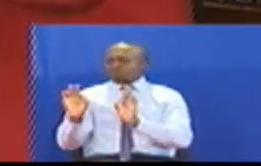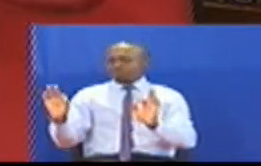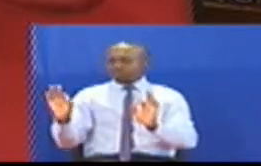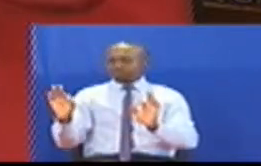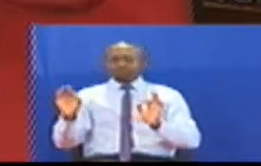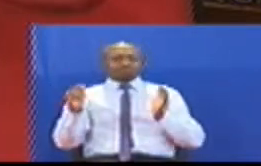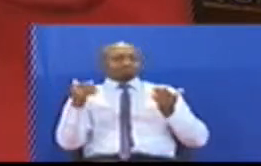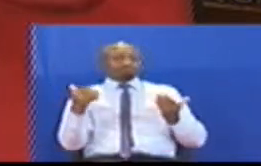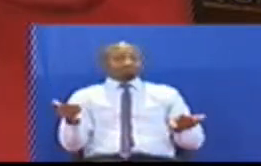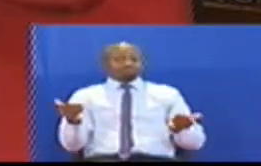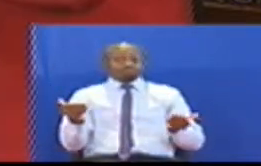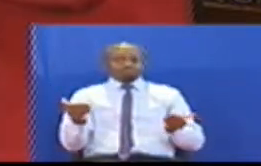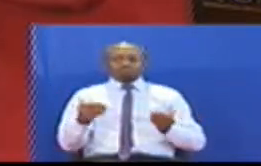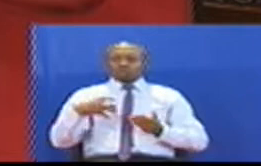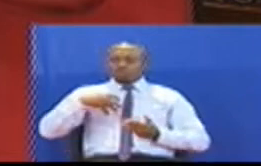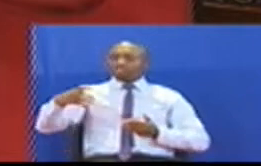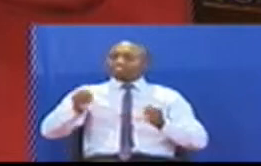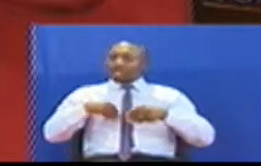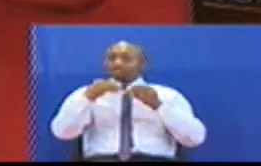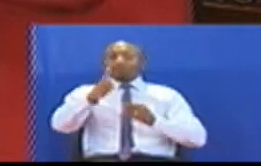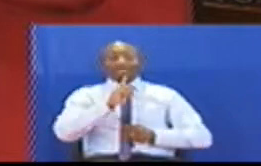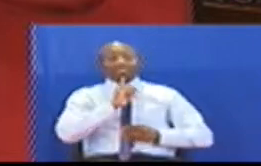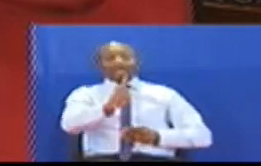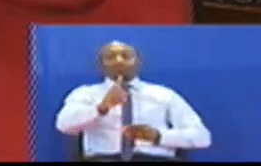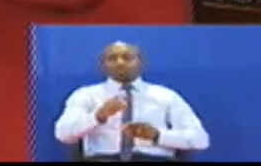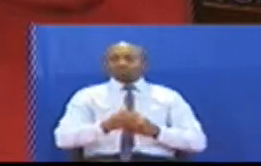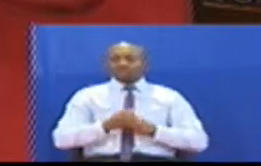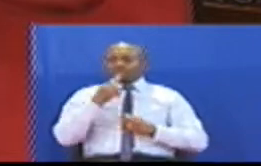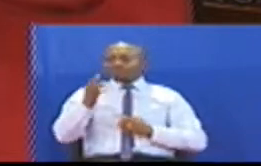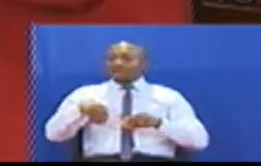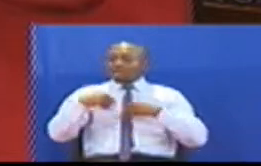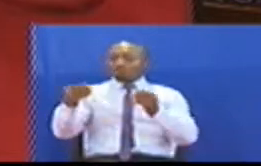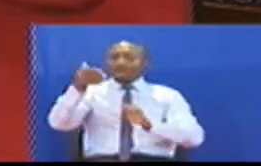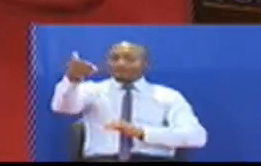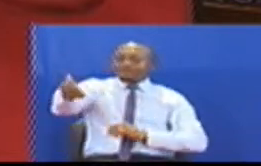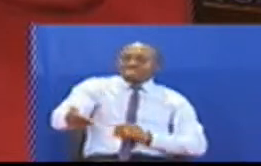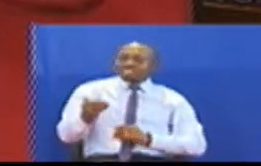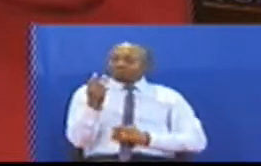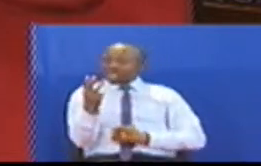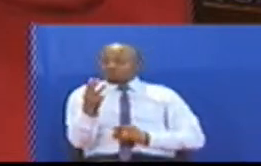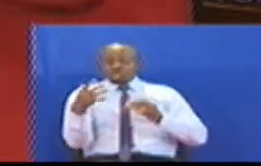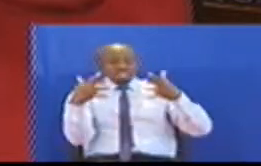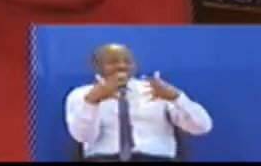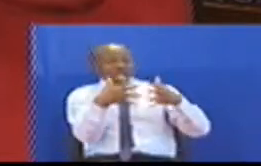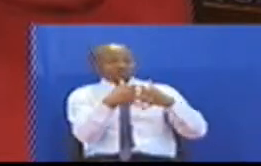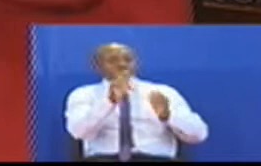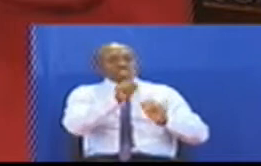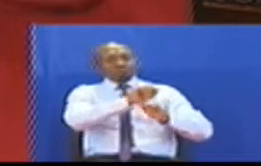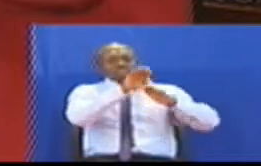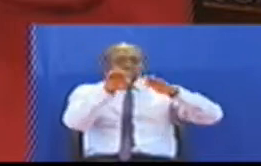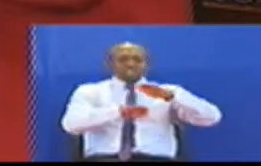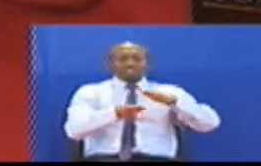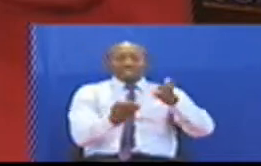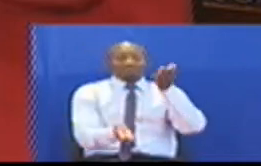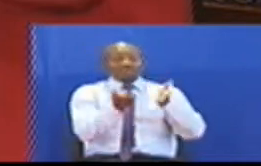Sasa waziri anatoa tamko kwamba anatoa miezi mitatu nyavu zile ambazo ziko chini ya kiwango cha